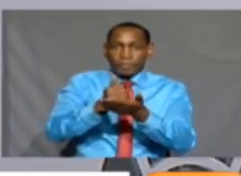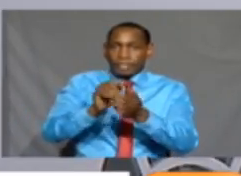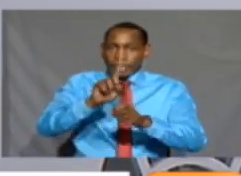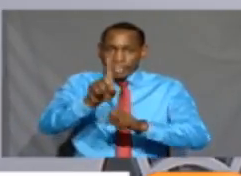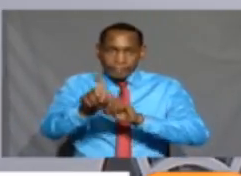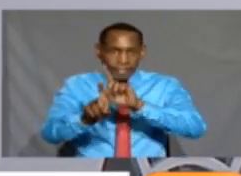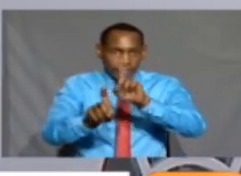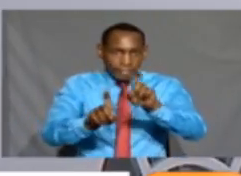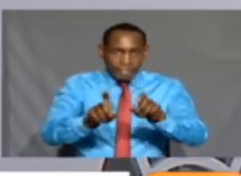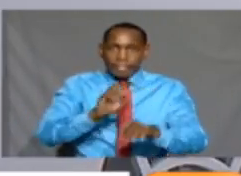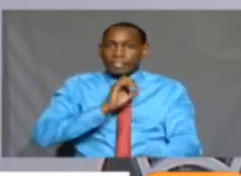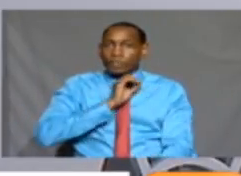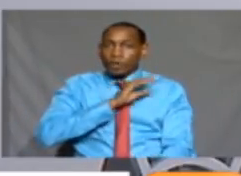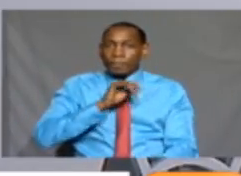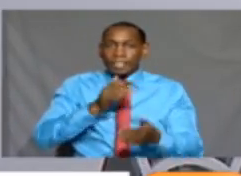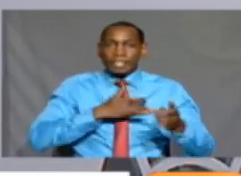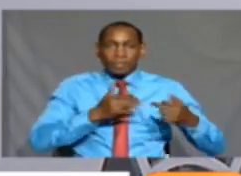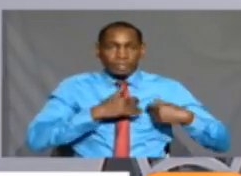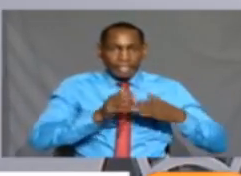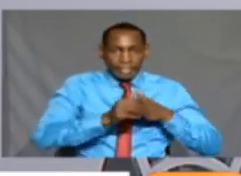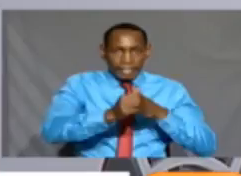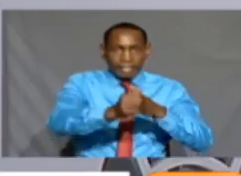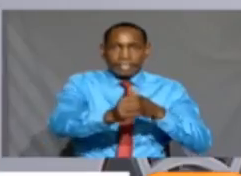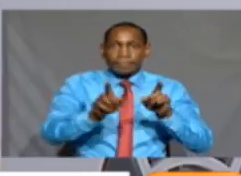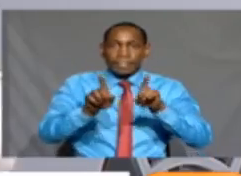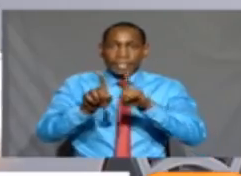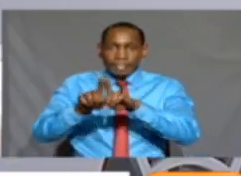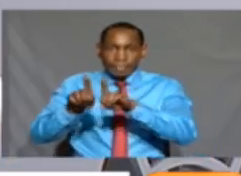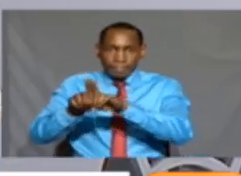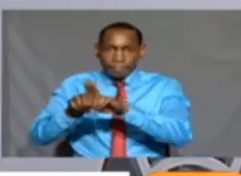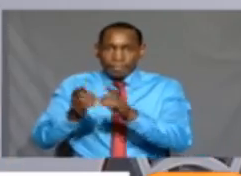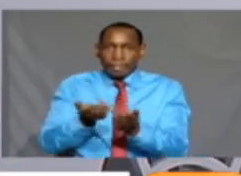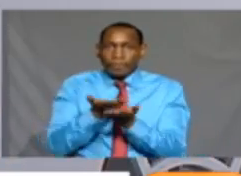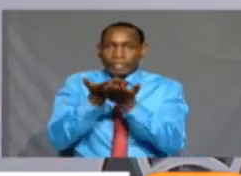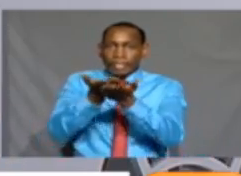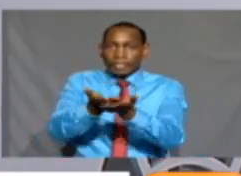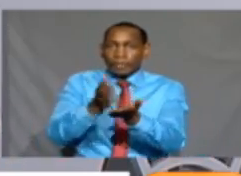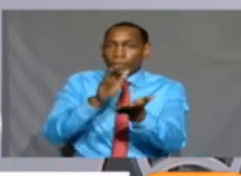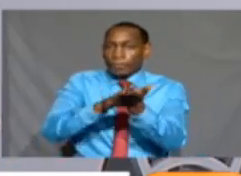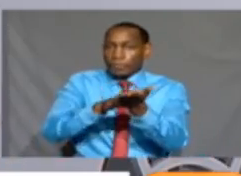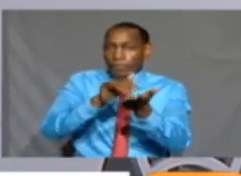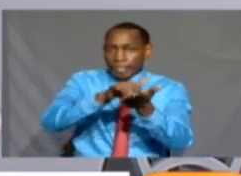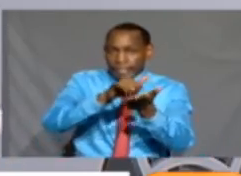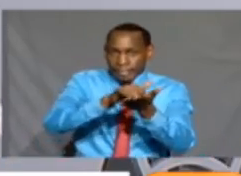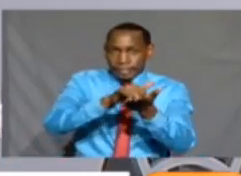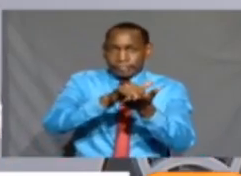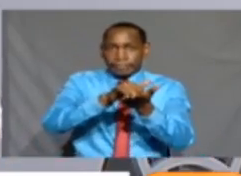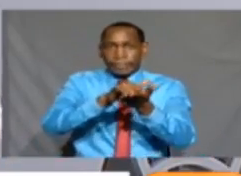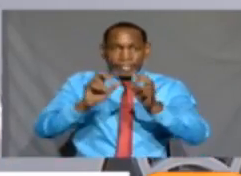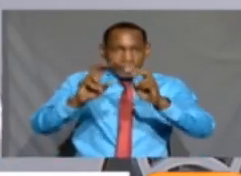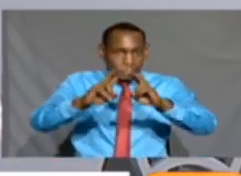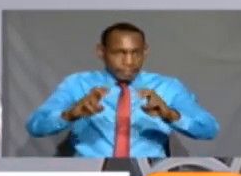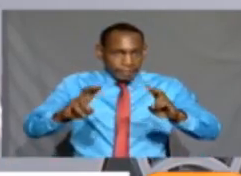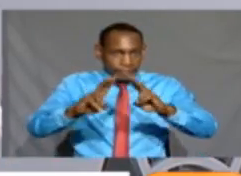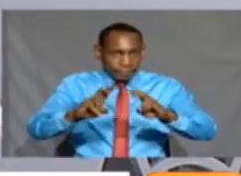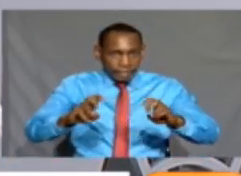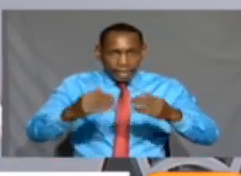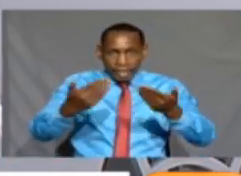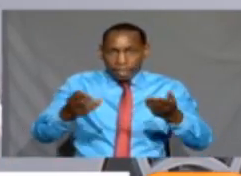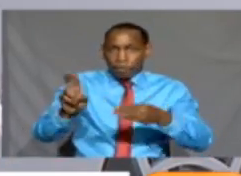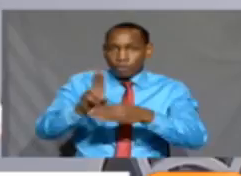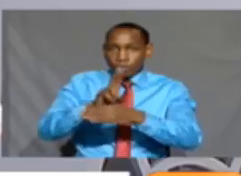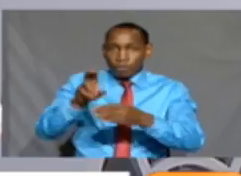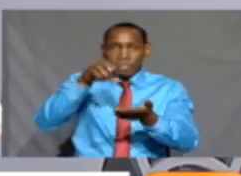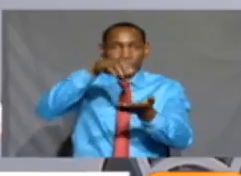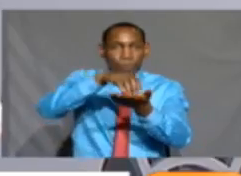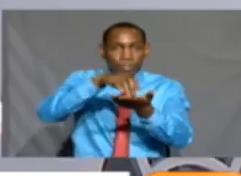kuchunguza malalamishi kuhusu uongozi. Aidha, Ombudsman kuwasilisha mapendekezo ya uchunguzi wa jinsi alivyotumia